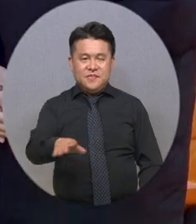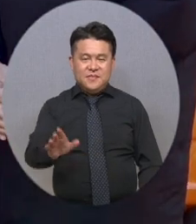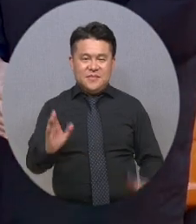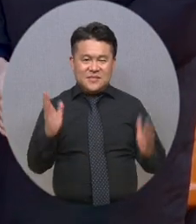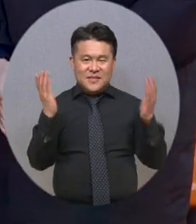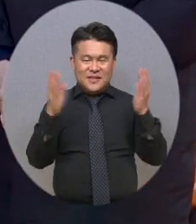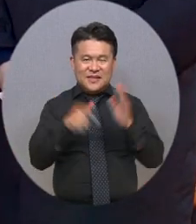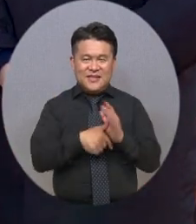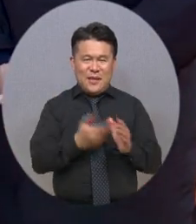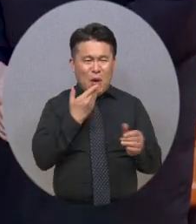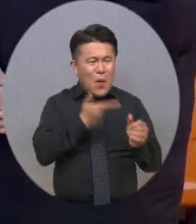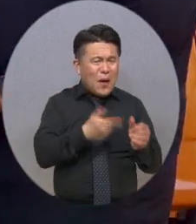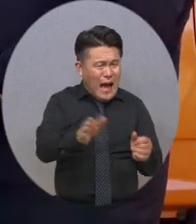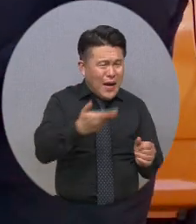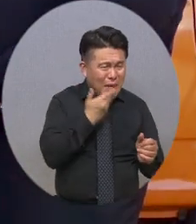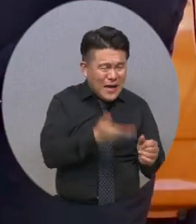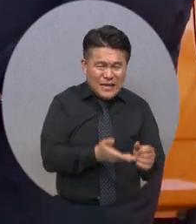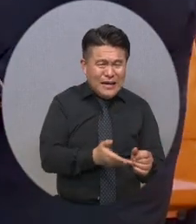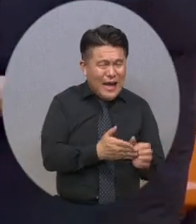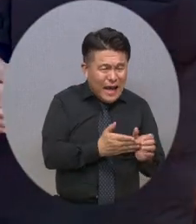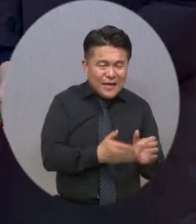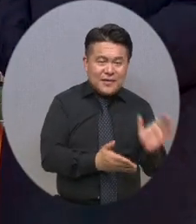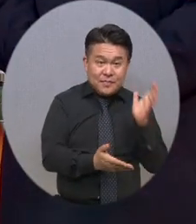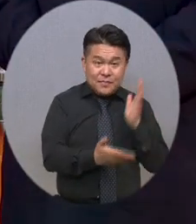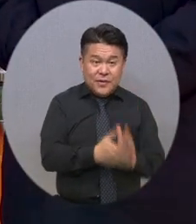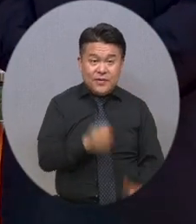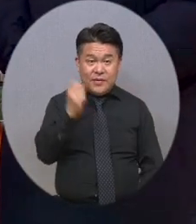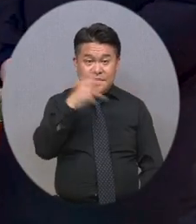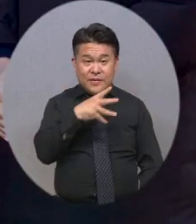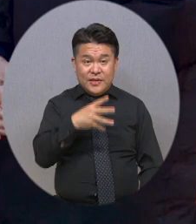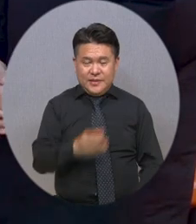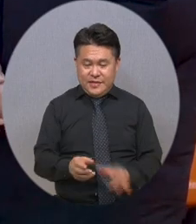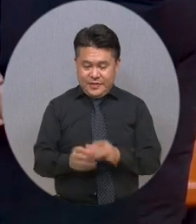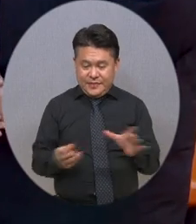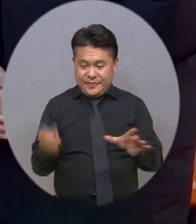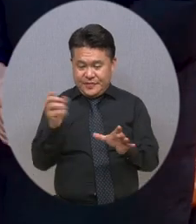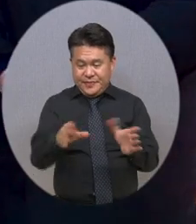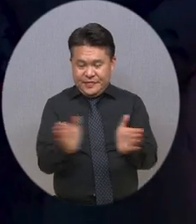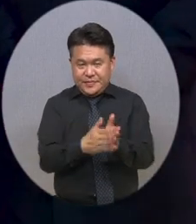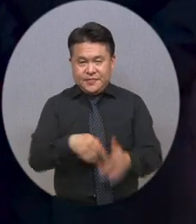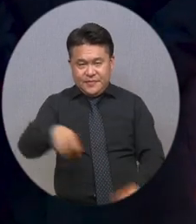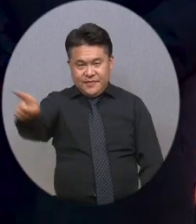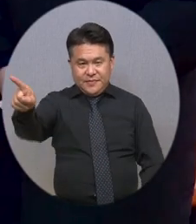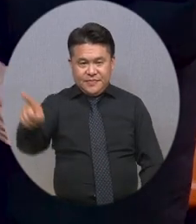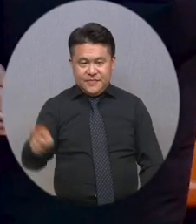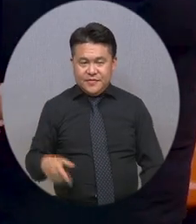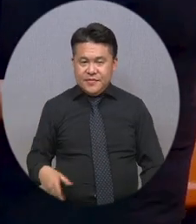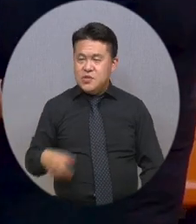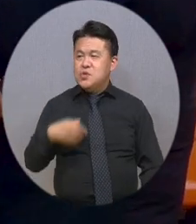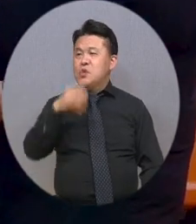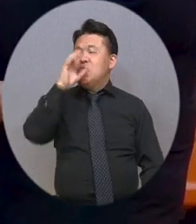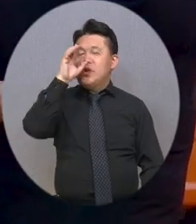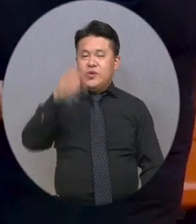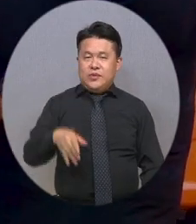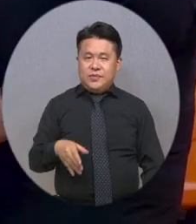갈 때 한 입만 이러고 그치. 그러지 말고 가방에 딱 넣어서 주면 가면서 쫙 마시고